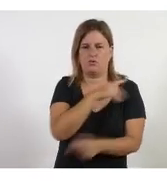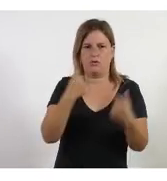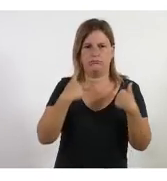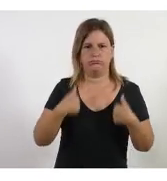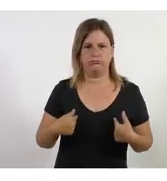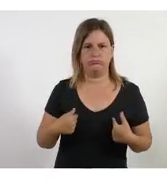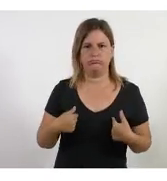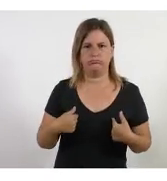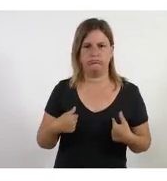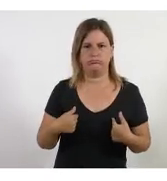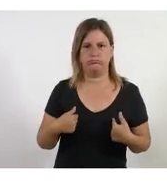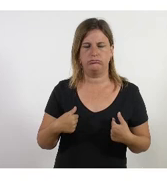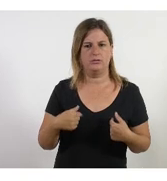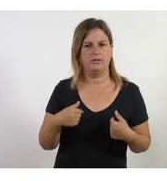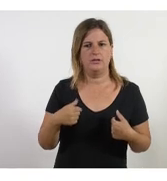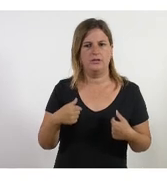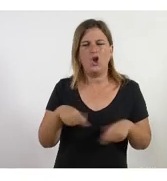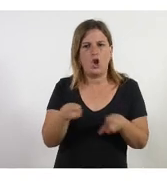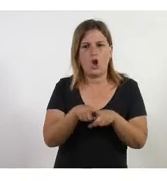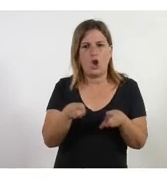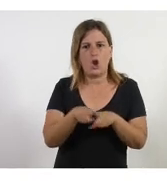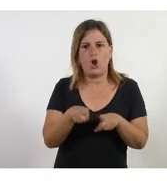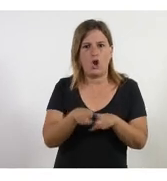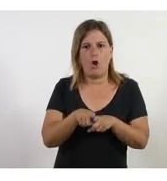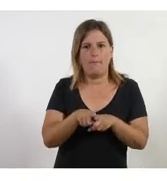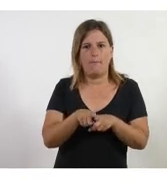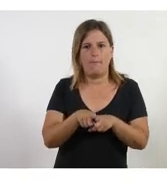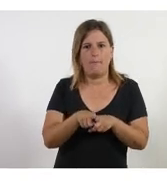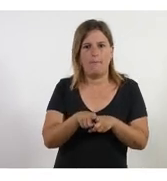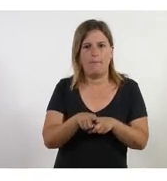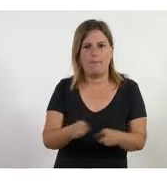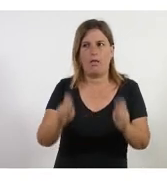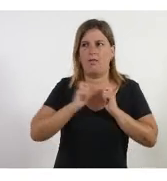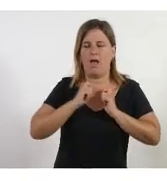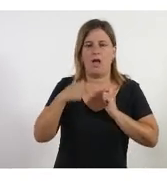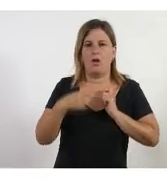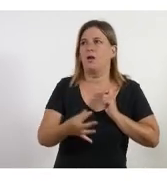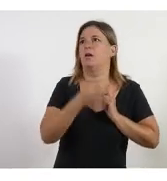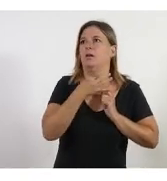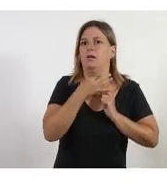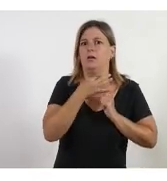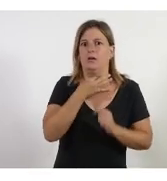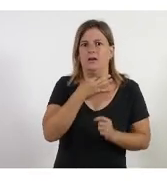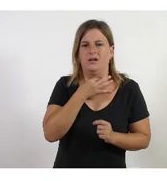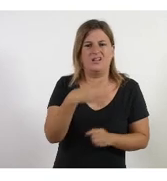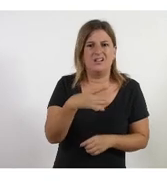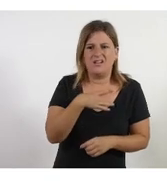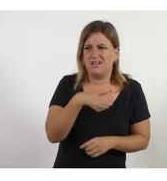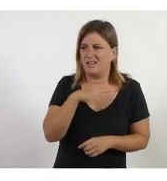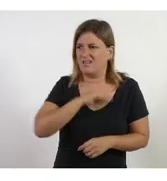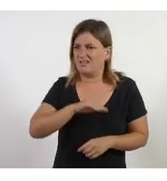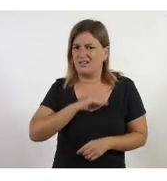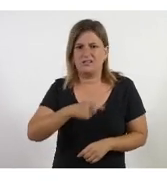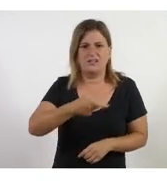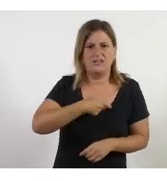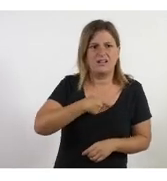aquell moment, com si m'estiguessin abocant en un precipici, no? Una incertesa tremenda de què